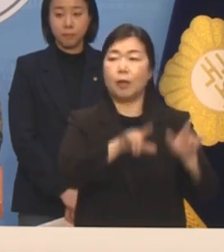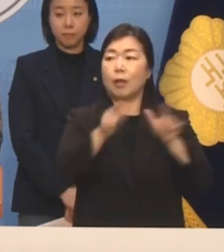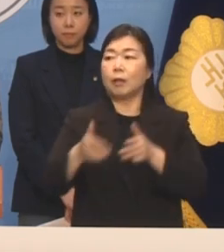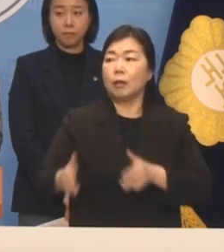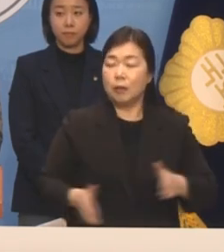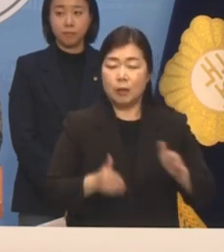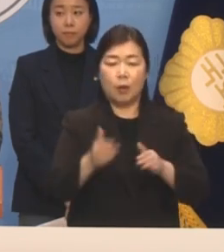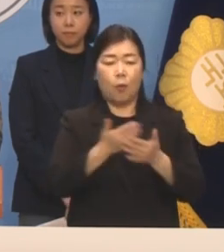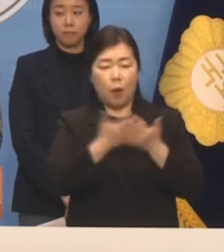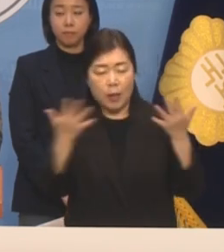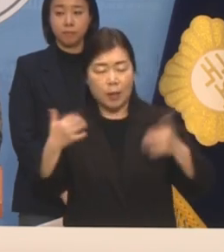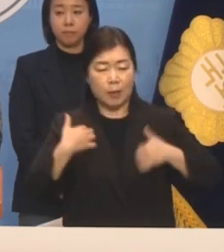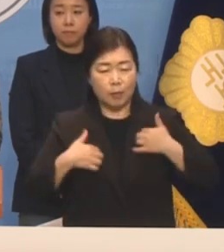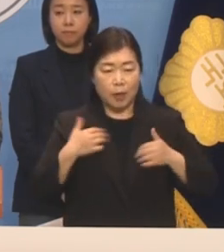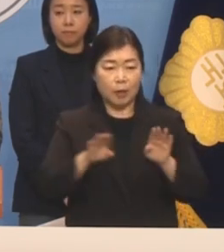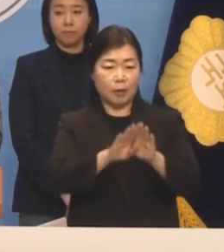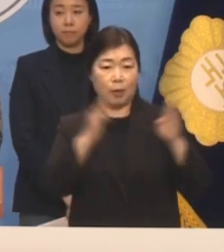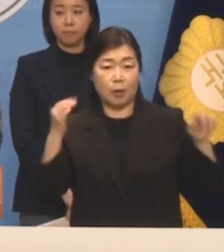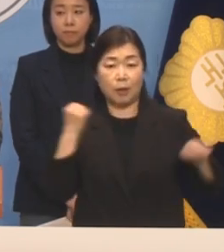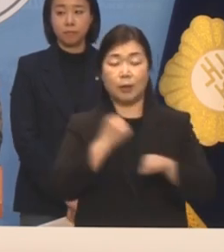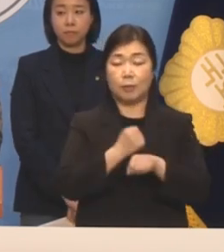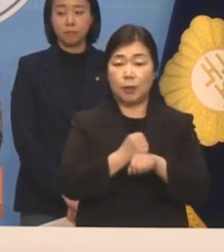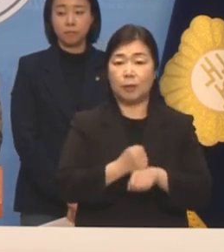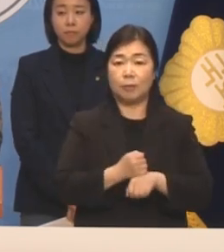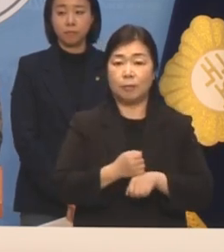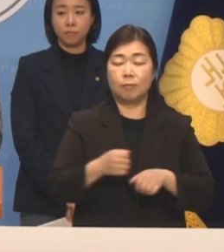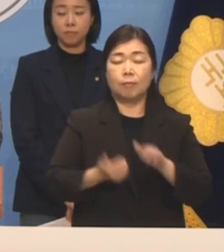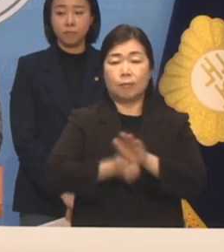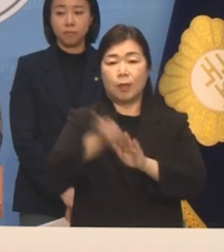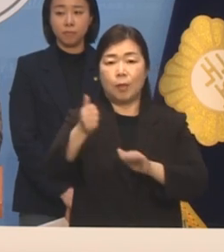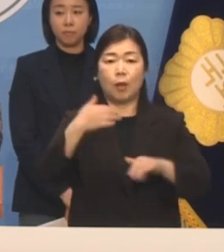기쁘게, 풍요롭게 열어갑시다. 희망의 녹색